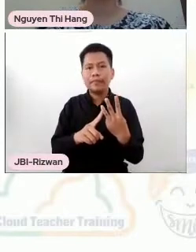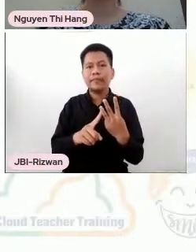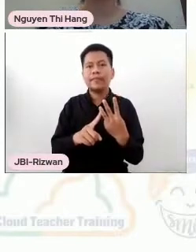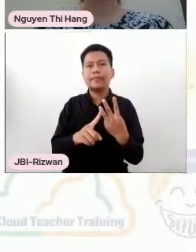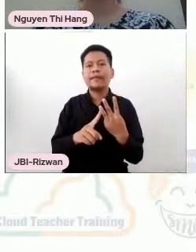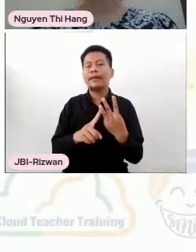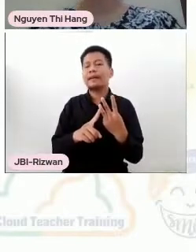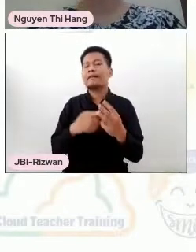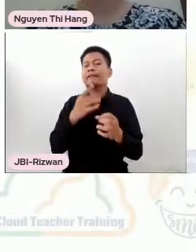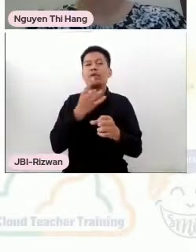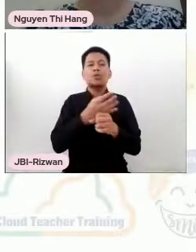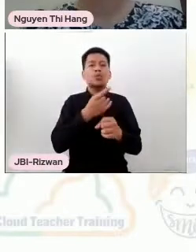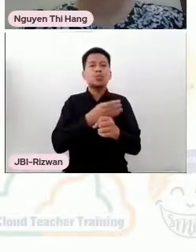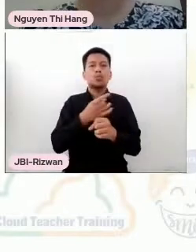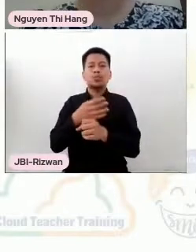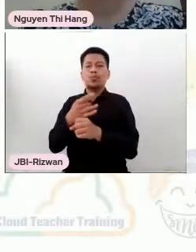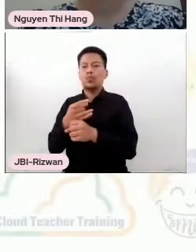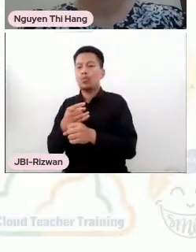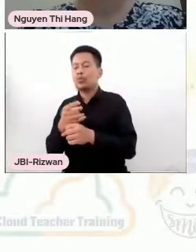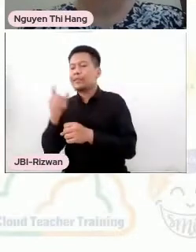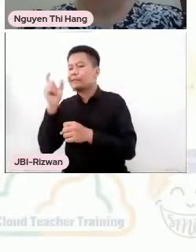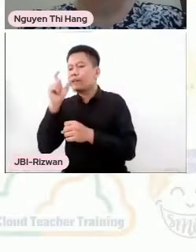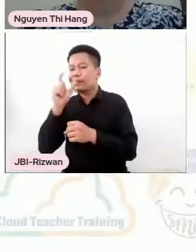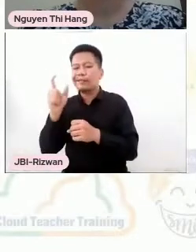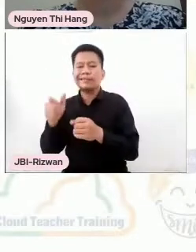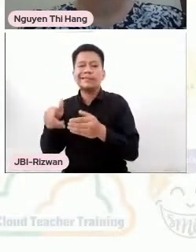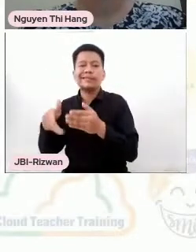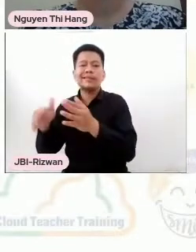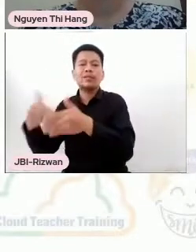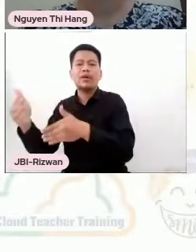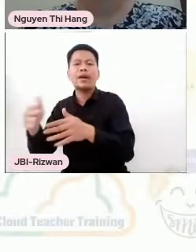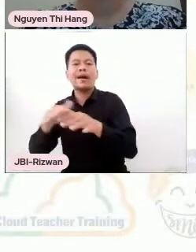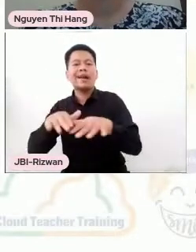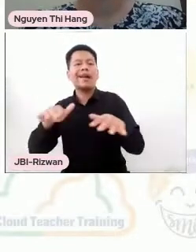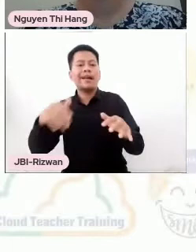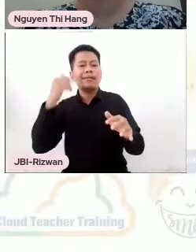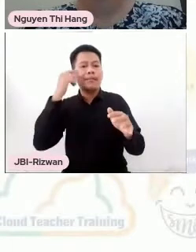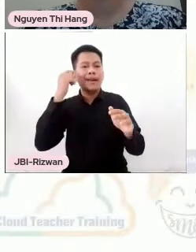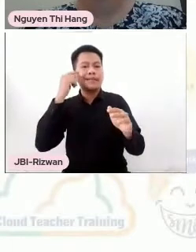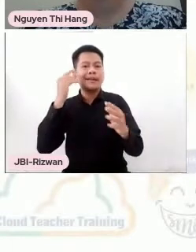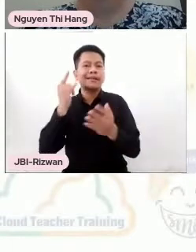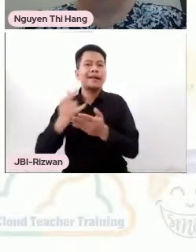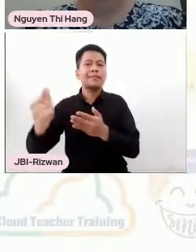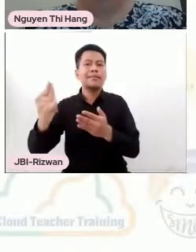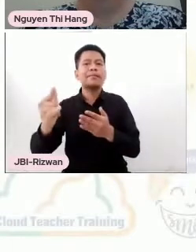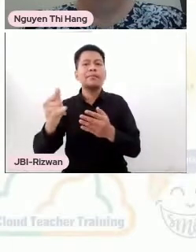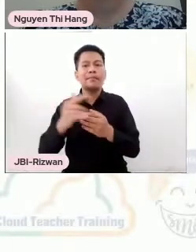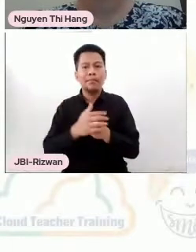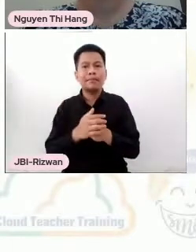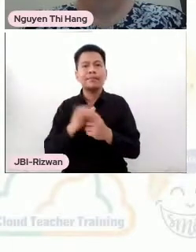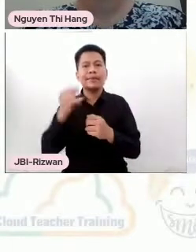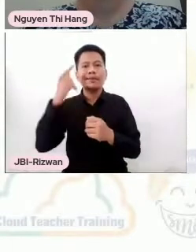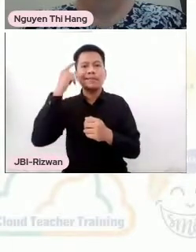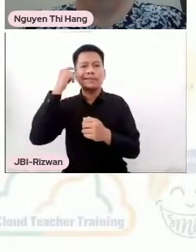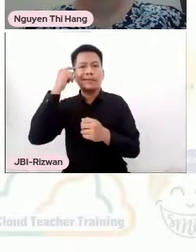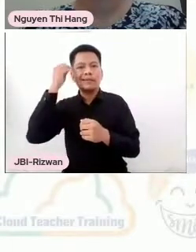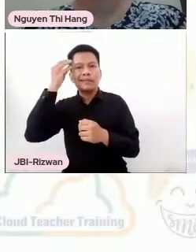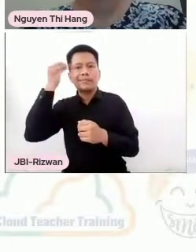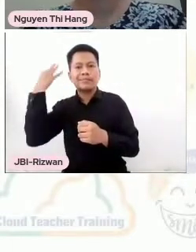dengan adanya pandemik ini supaya anak-anak tetap belajar, supaya tidak terjadi loss learning ya. Please